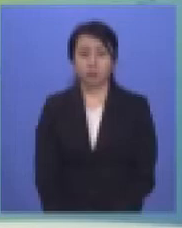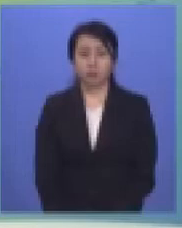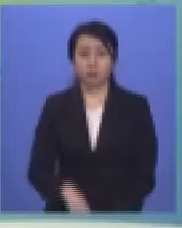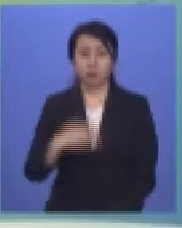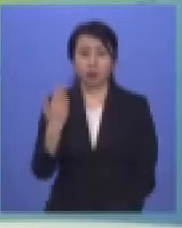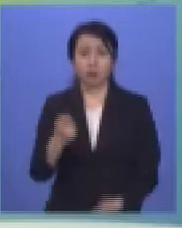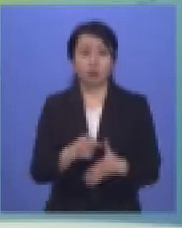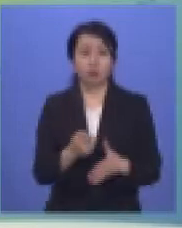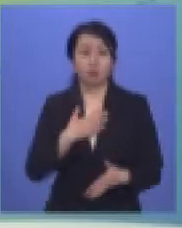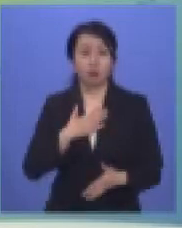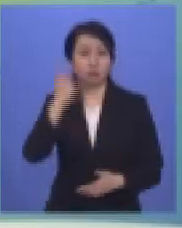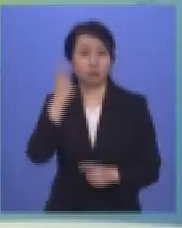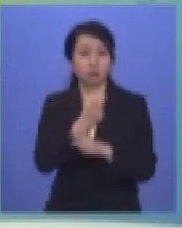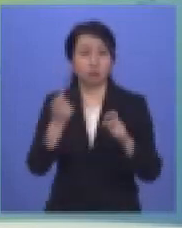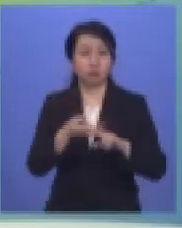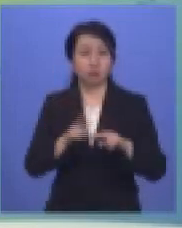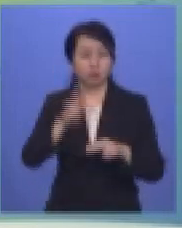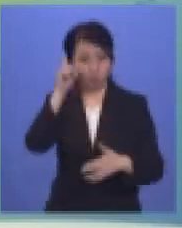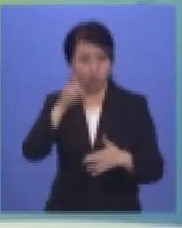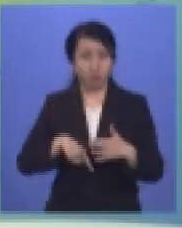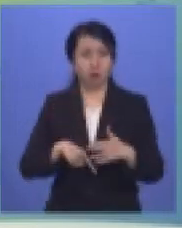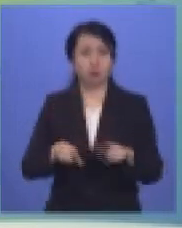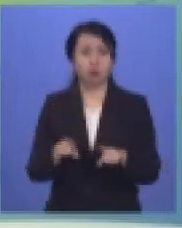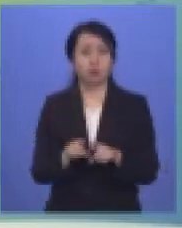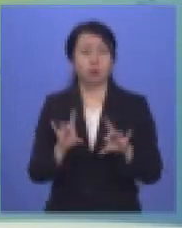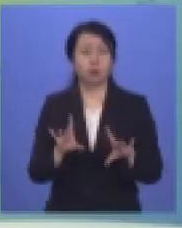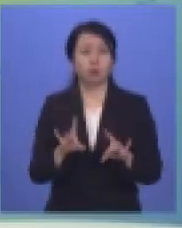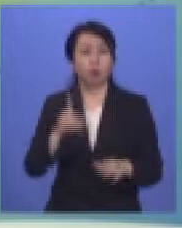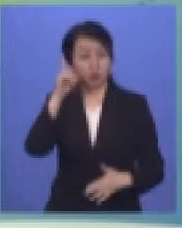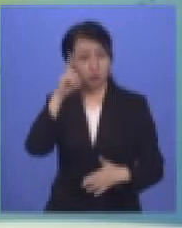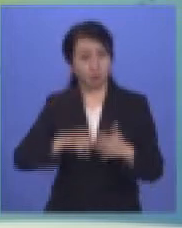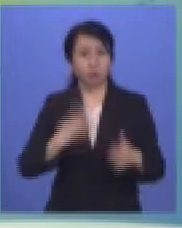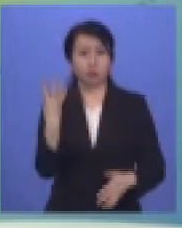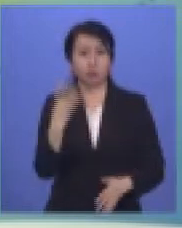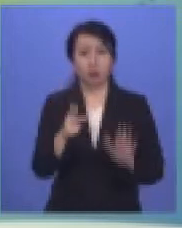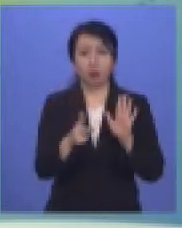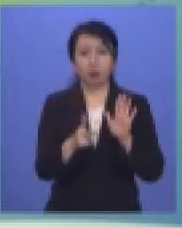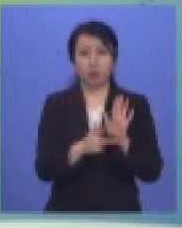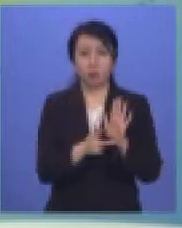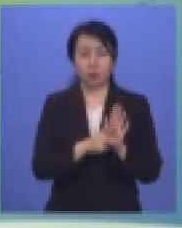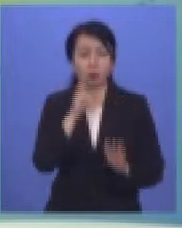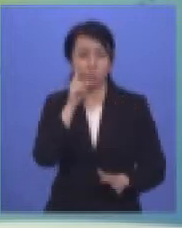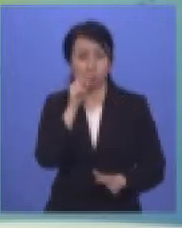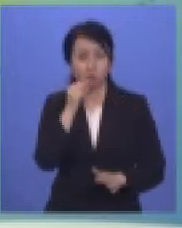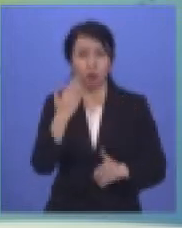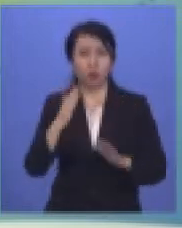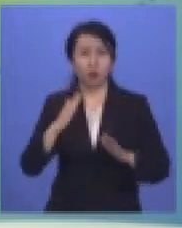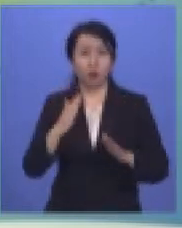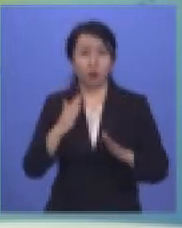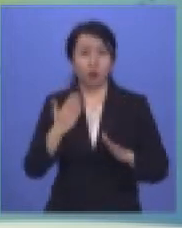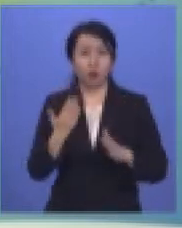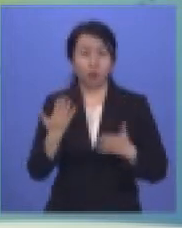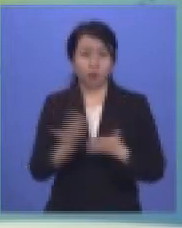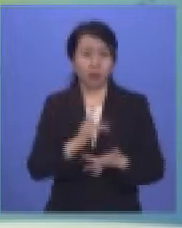Они называли мои данные, поэтому поверил. Так объяснил свою доверчивость 48-летний петропавловец, попавшийся на